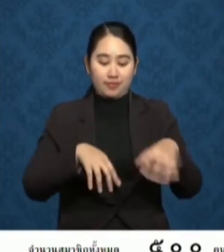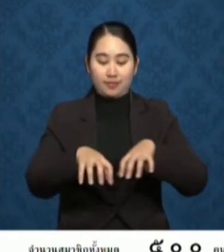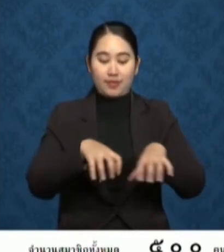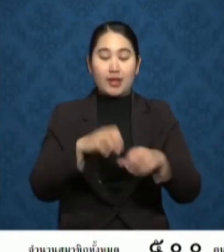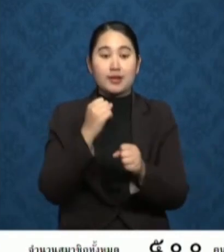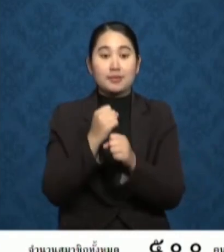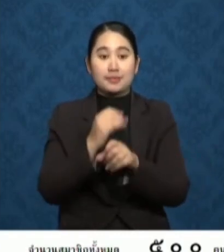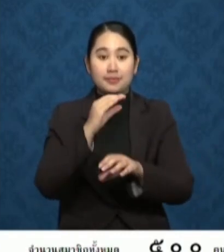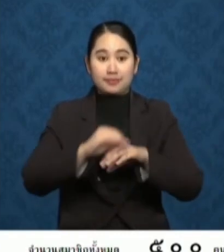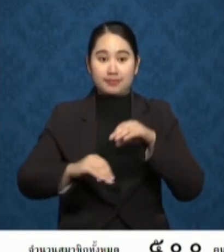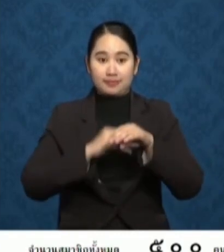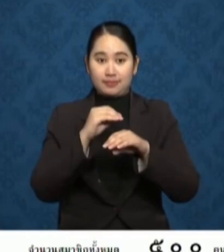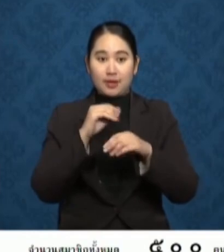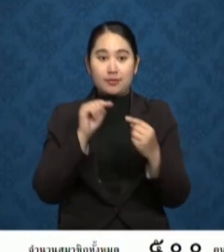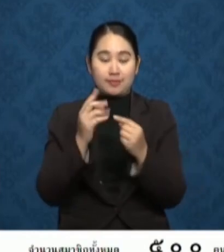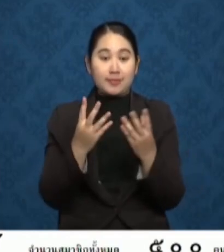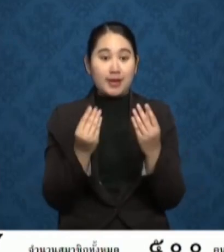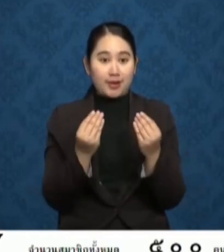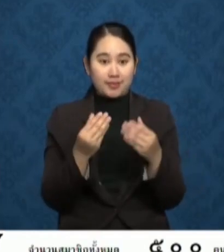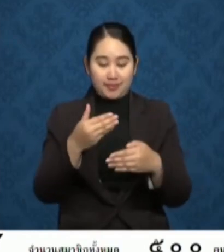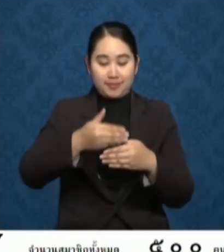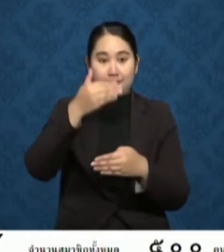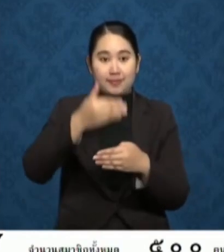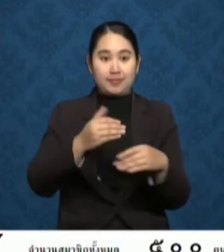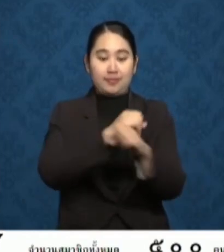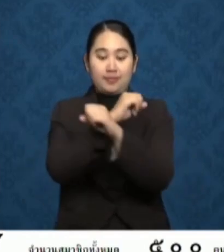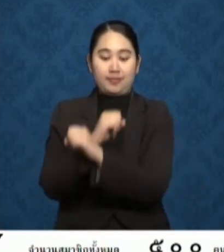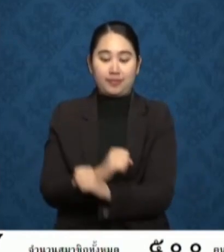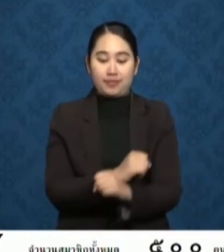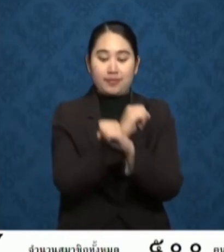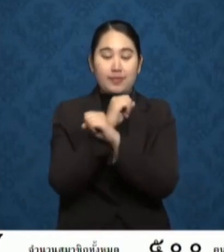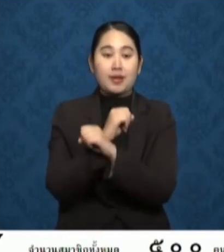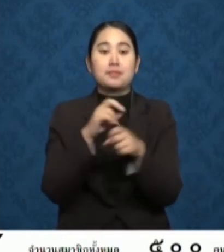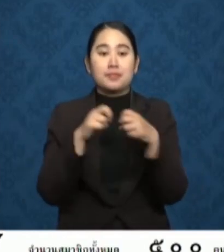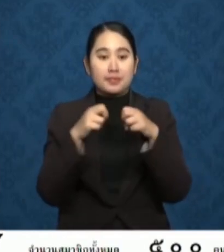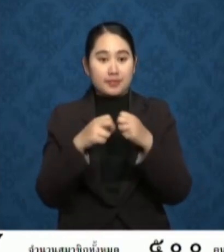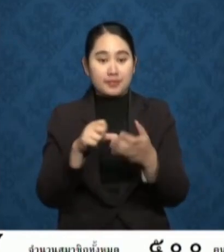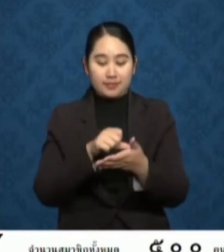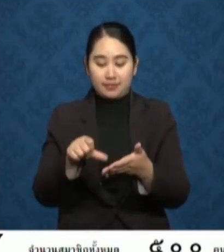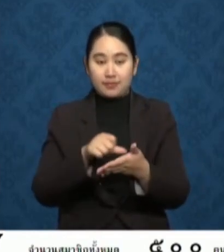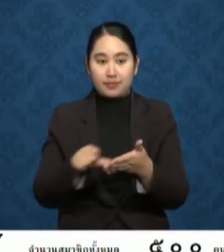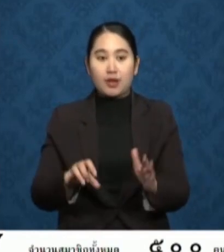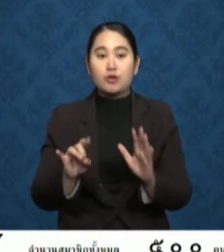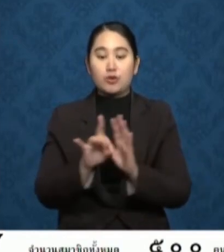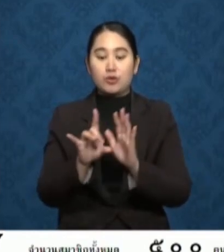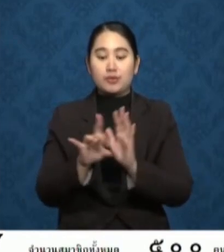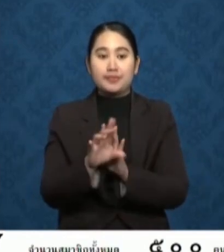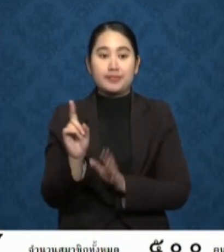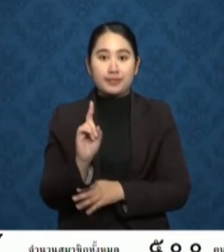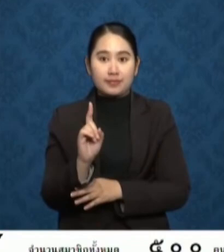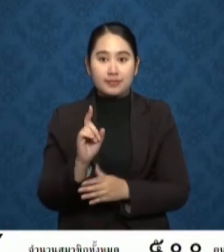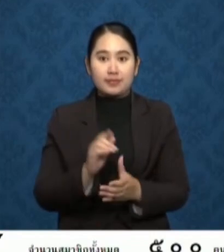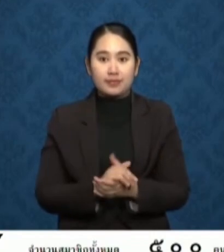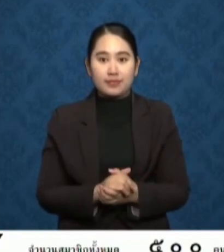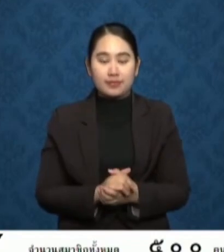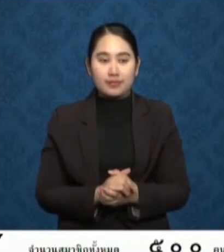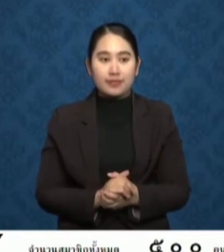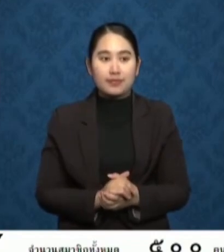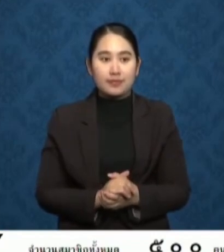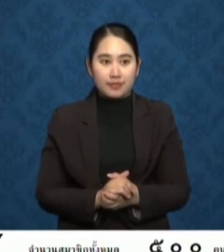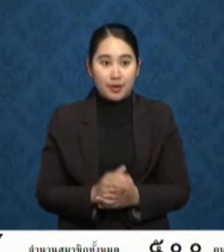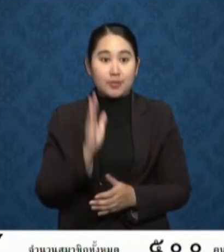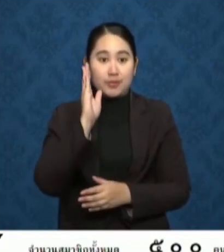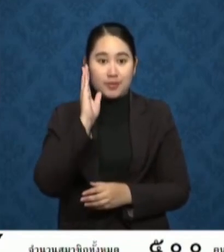ดทำโครงการกลอสรางประดงก้นดินพร Liebeเสริมเหล็เพื่อแ้ปัหา ดังกลาวนะครั เรื่องสุดท้ายนะครับ ท่านชูfan